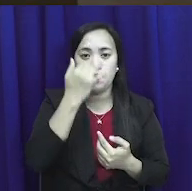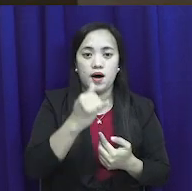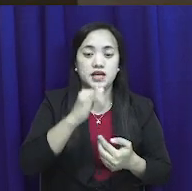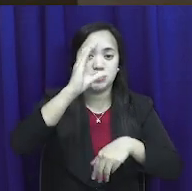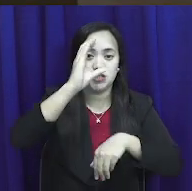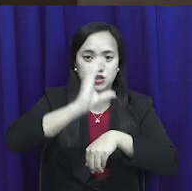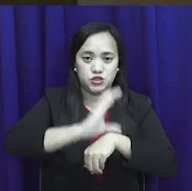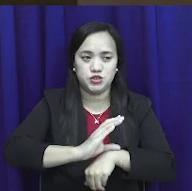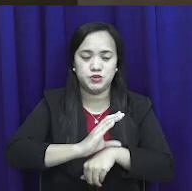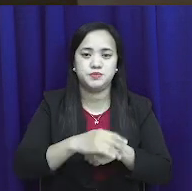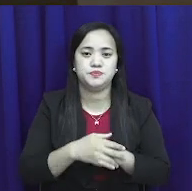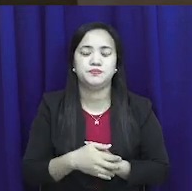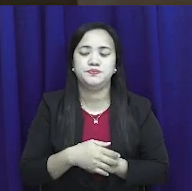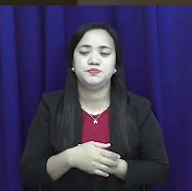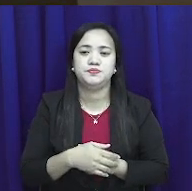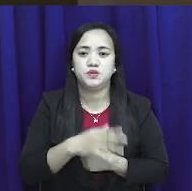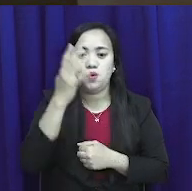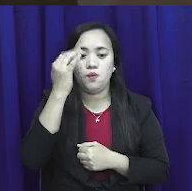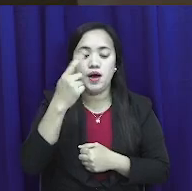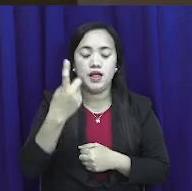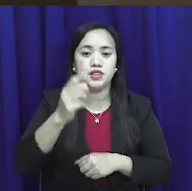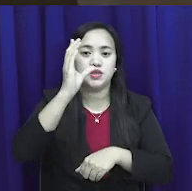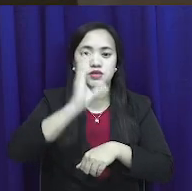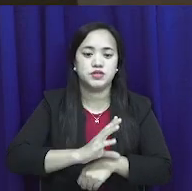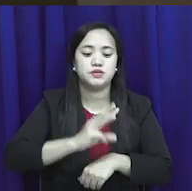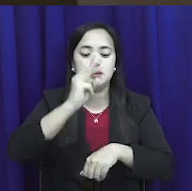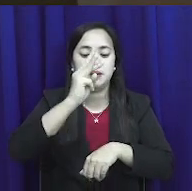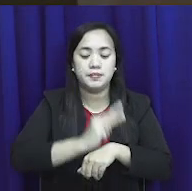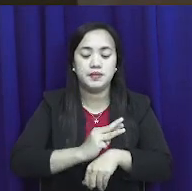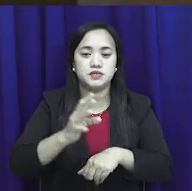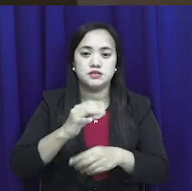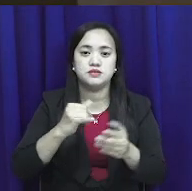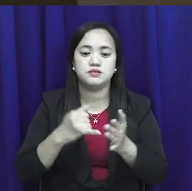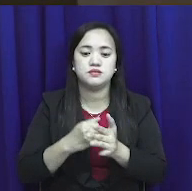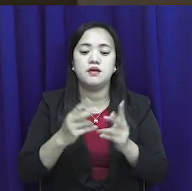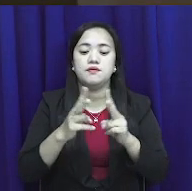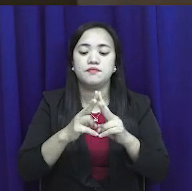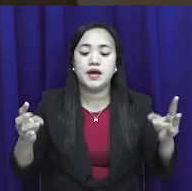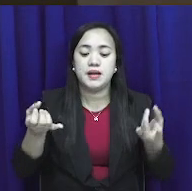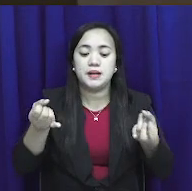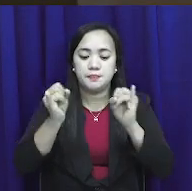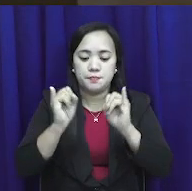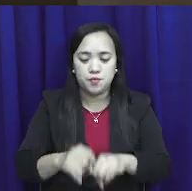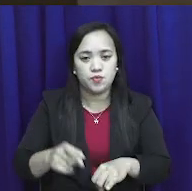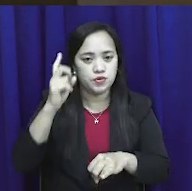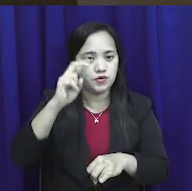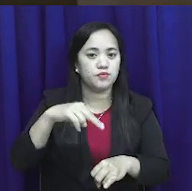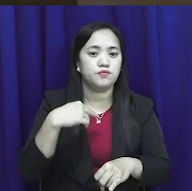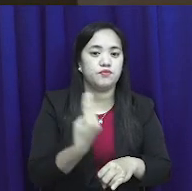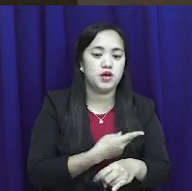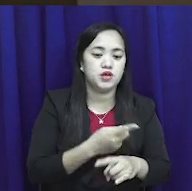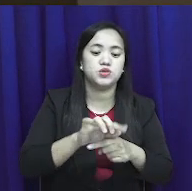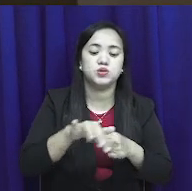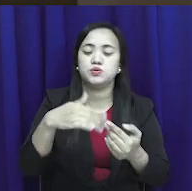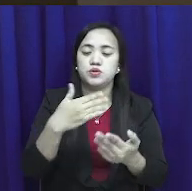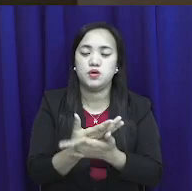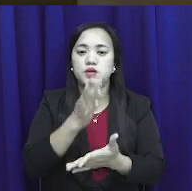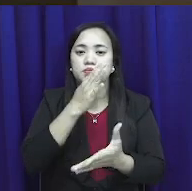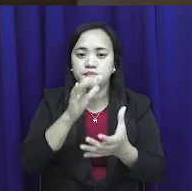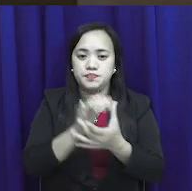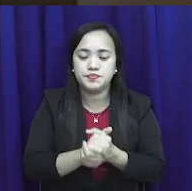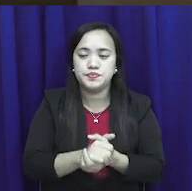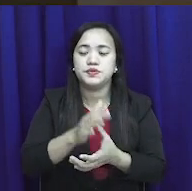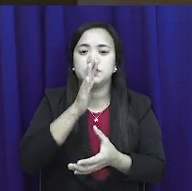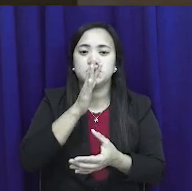church I mean why the church the Ministry is very important para sa inyo mga Wives and mother because as I